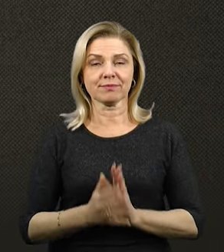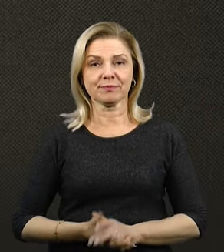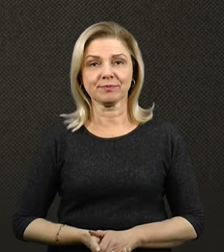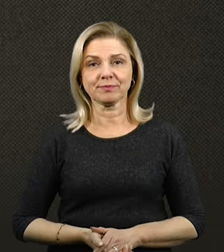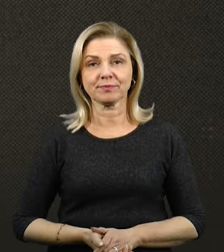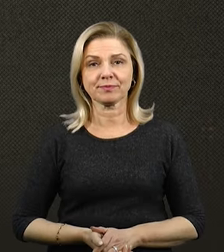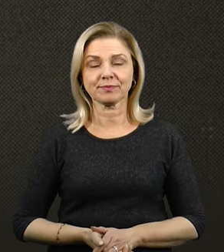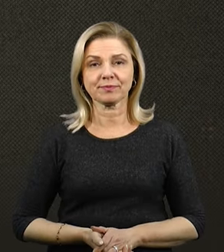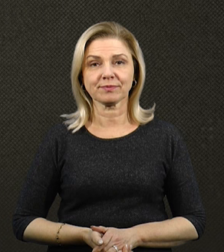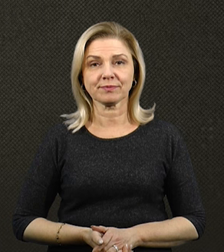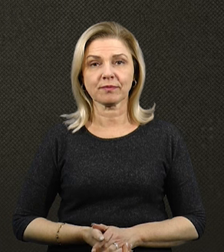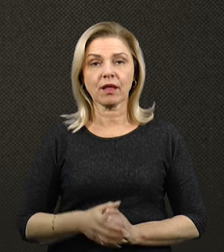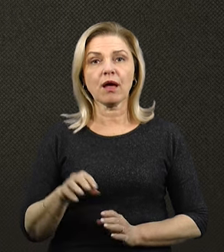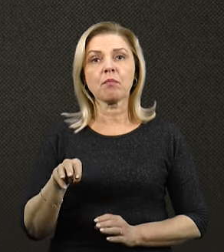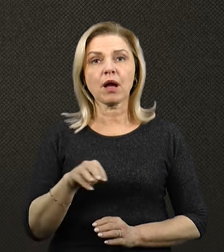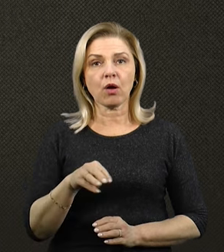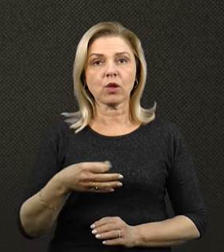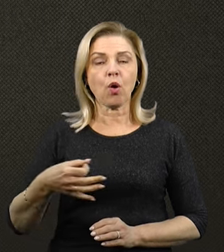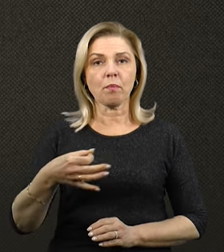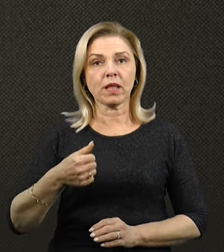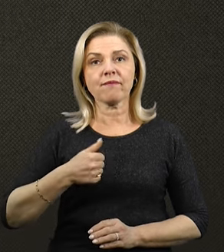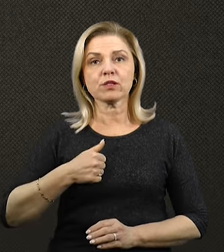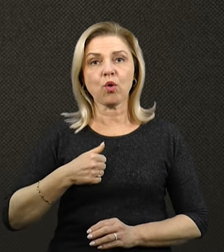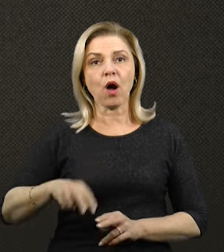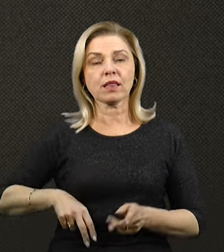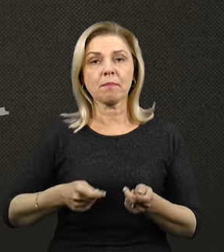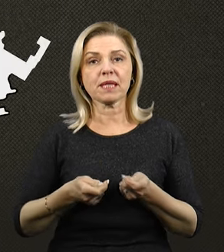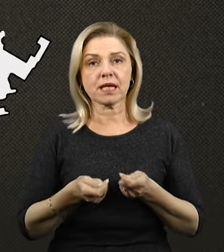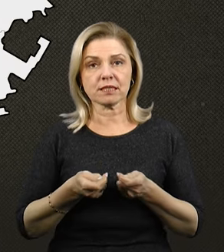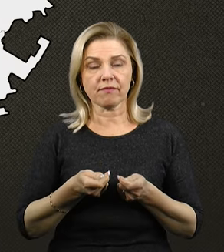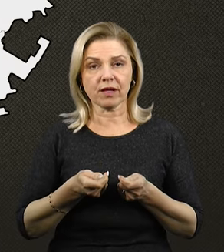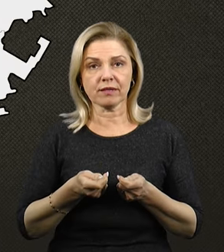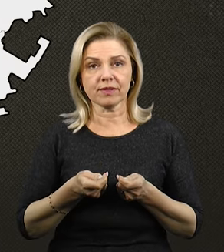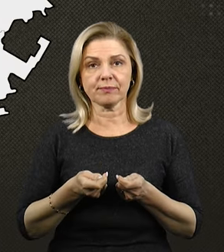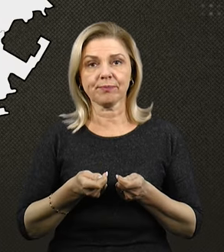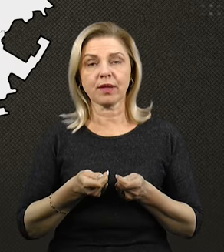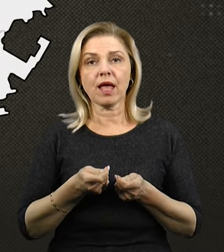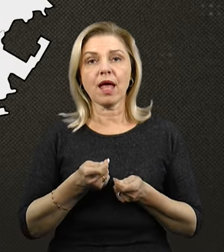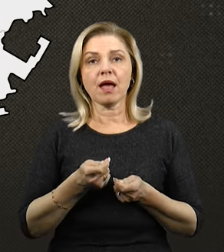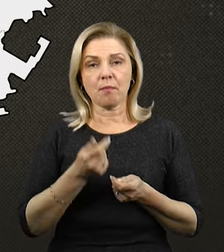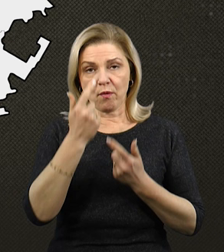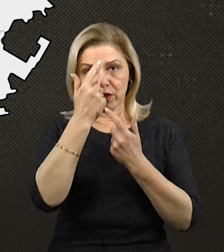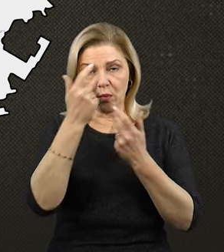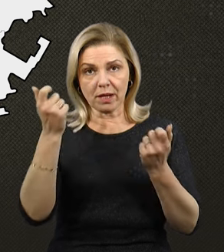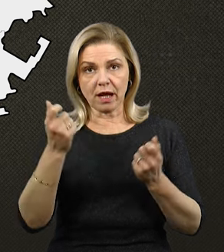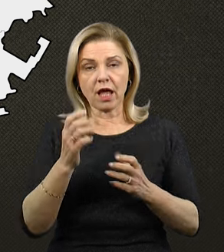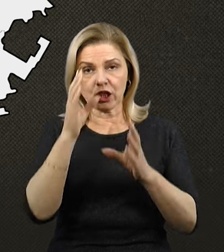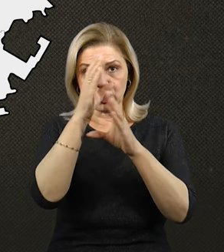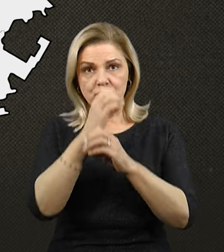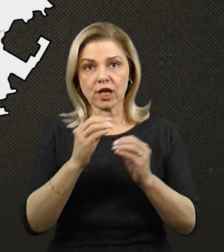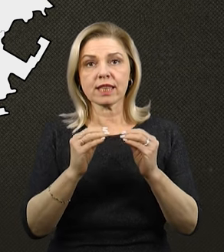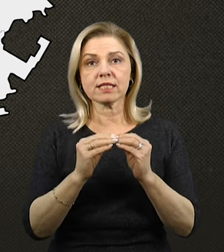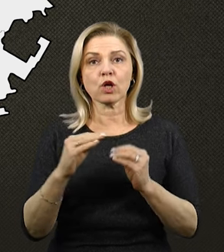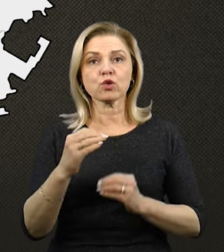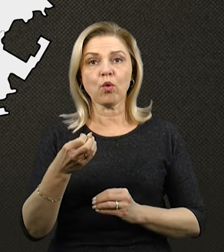сквері Миколаївська обласна військова адміністрація з посиланням на оперативне командування південь повідомляє в ніч